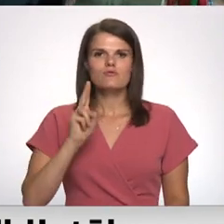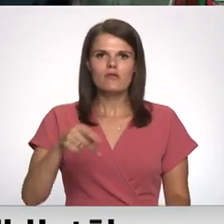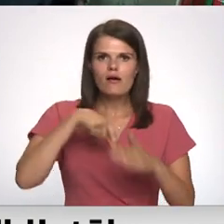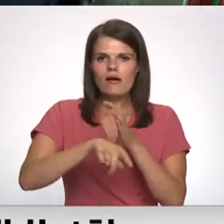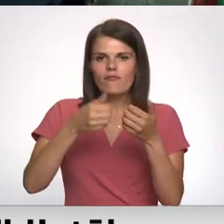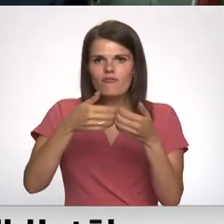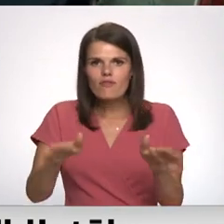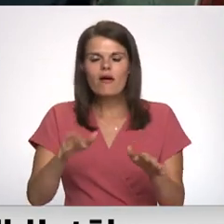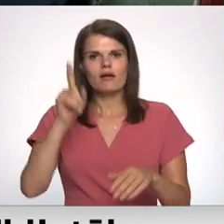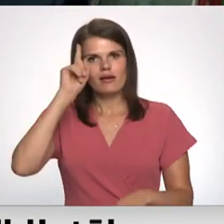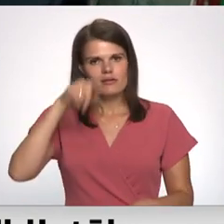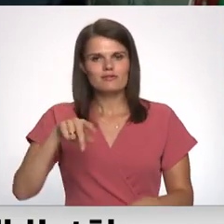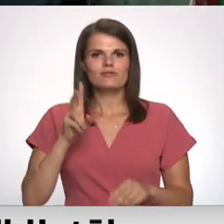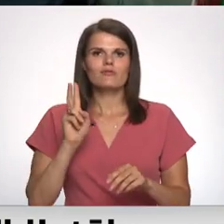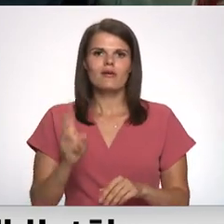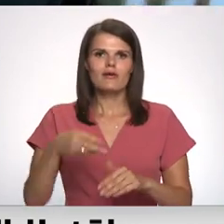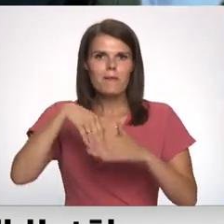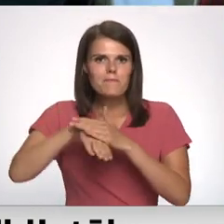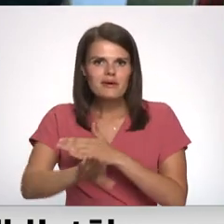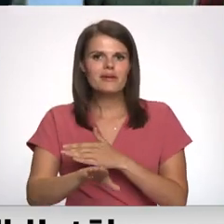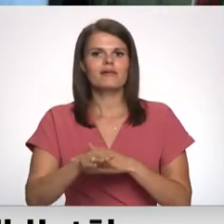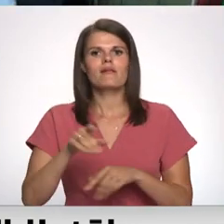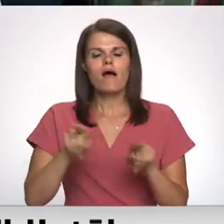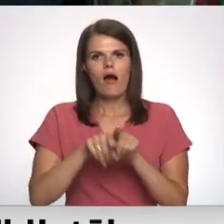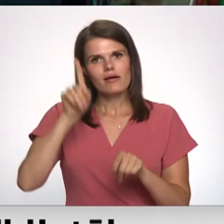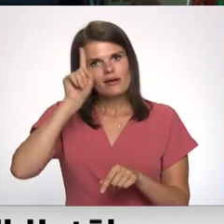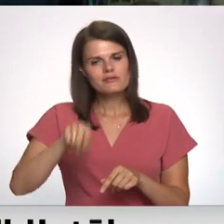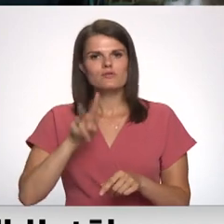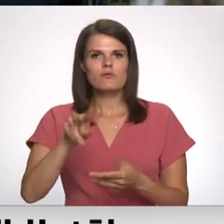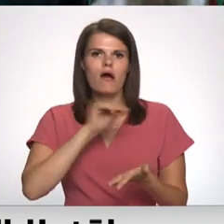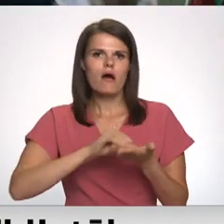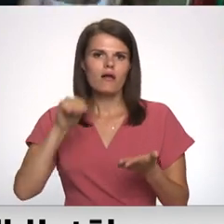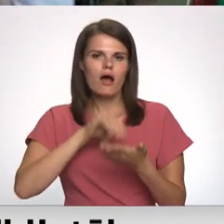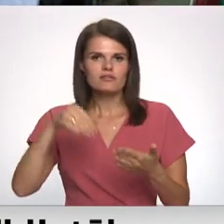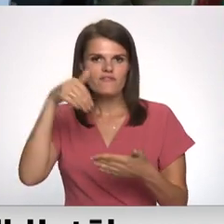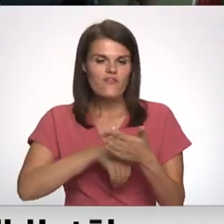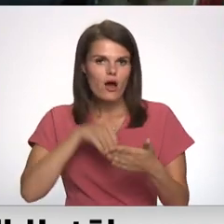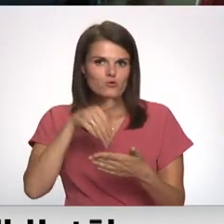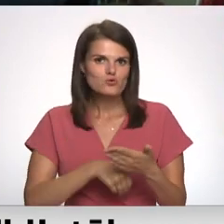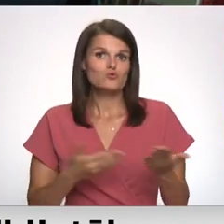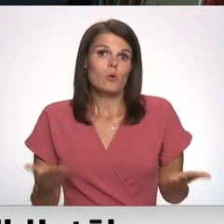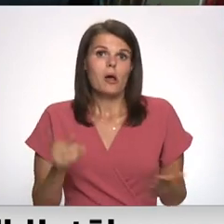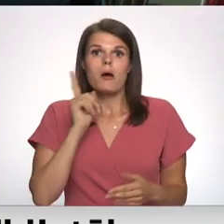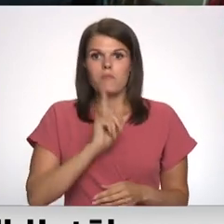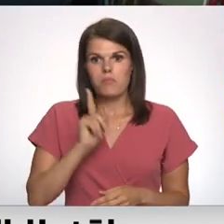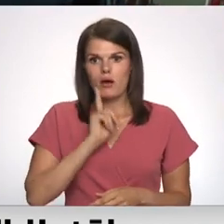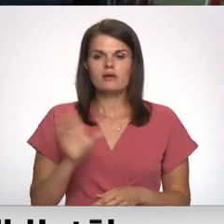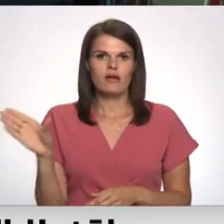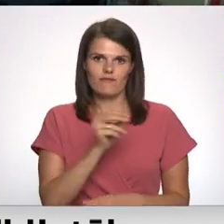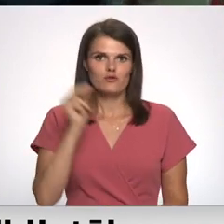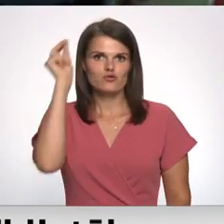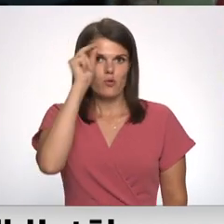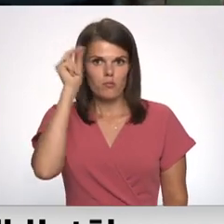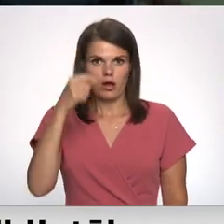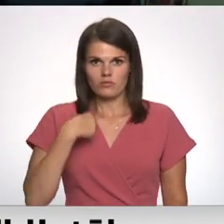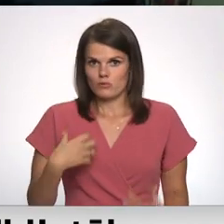ieiet, un zinu, kā nosprintēt, un zinu aizrakstīt vēstules, vai ne. Pagaidām es visu to apgūstu. Tagad es